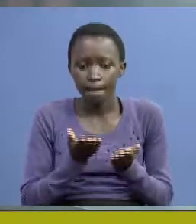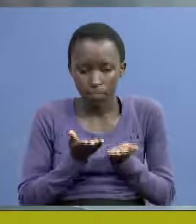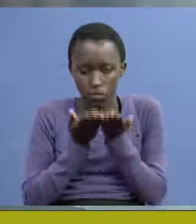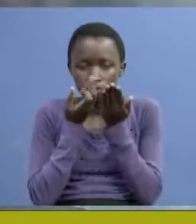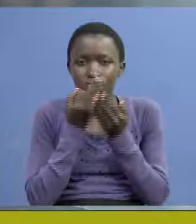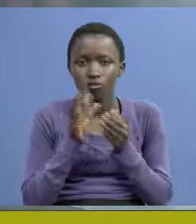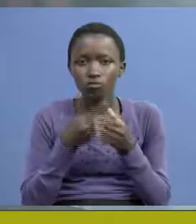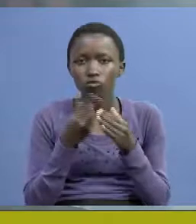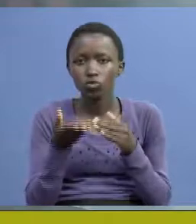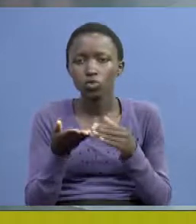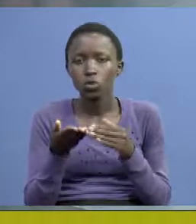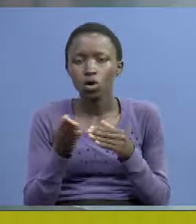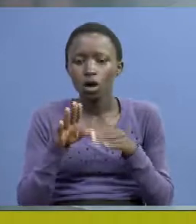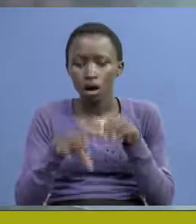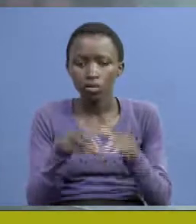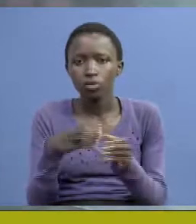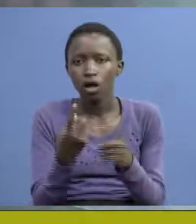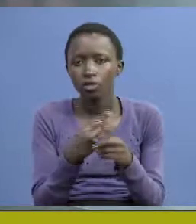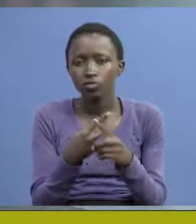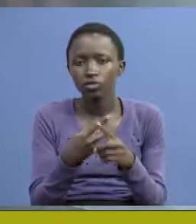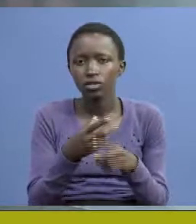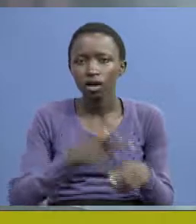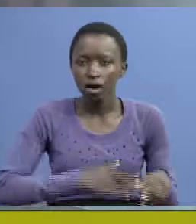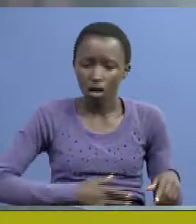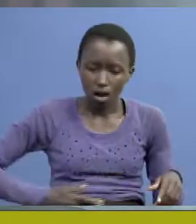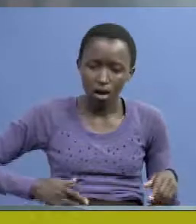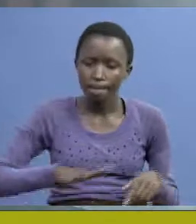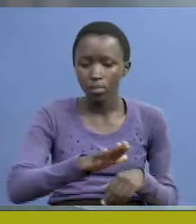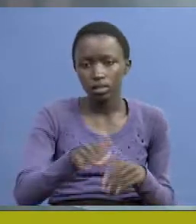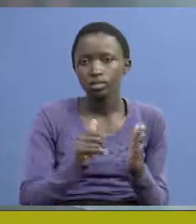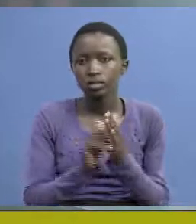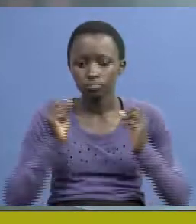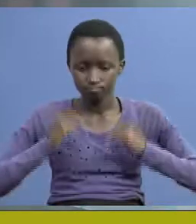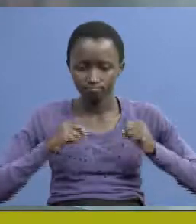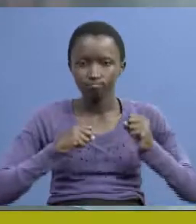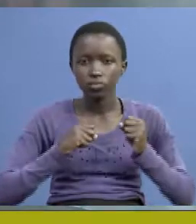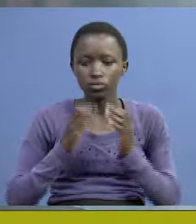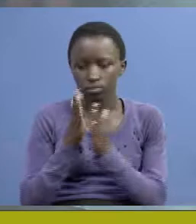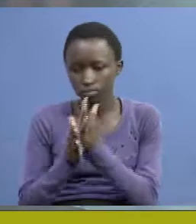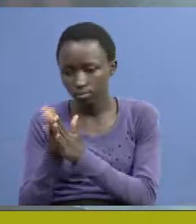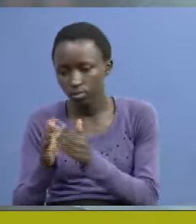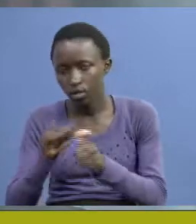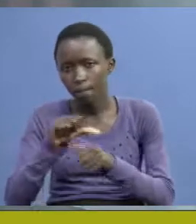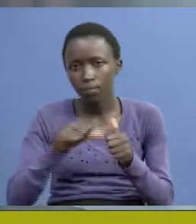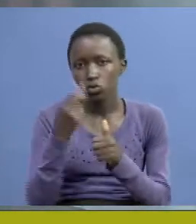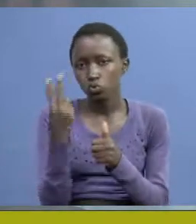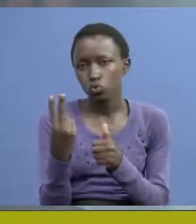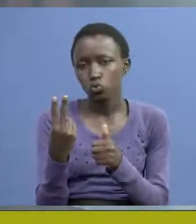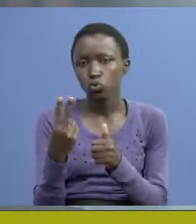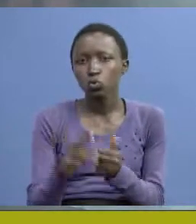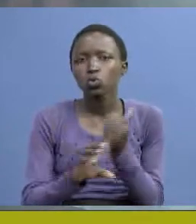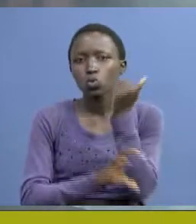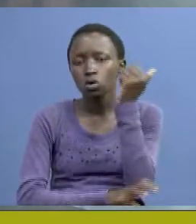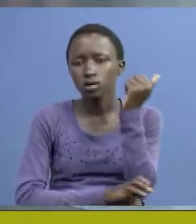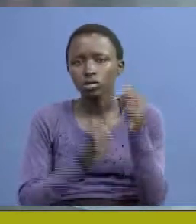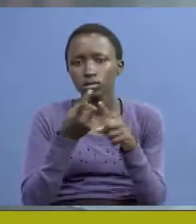vilevile uzalishaji wa mifugo katika sehemu kame nchini. Mkataba huu unafuatia mpango unaohusu nchi hizi mbili